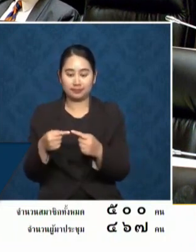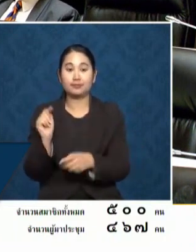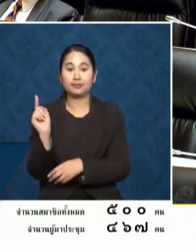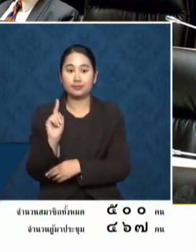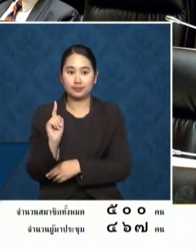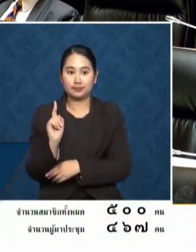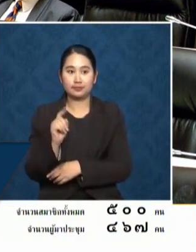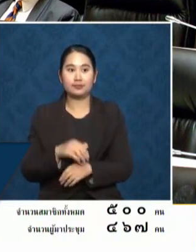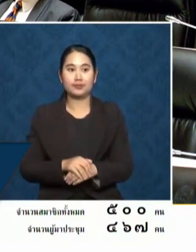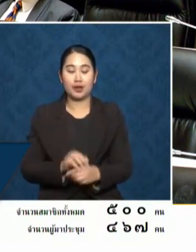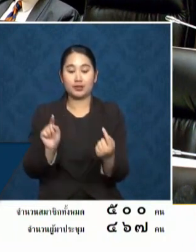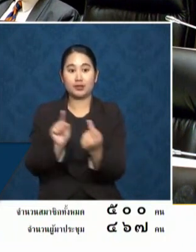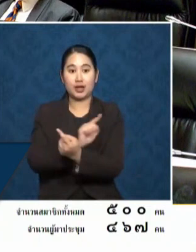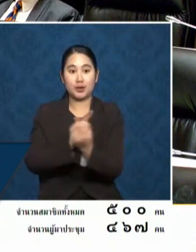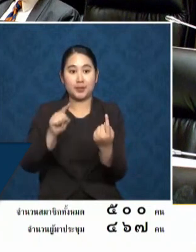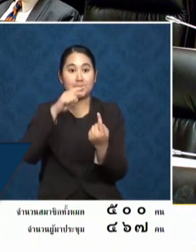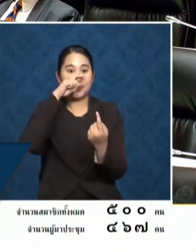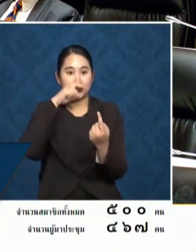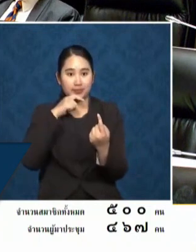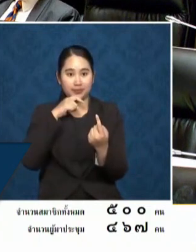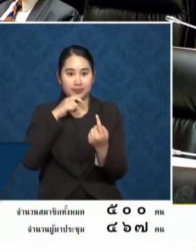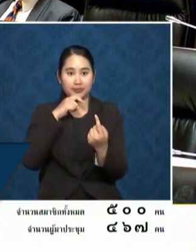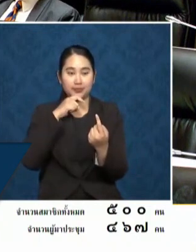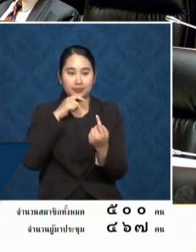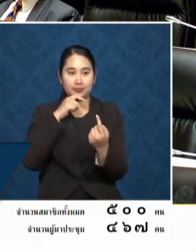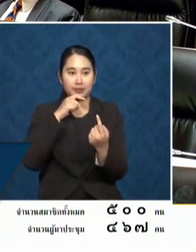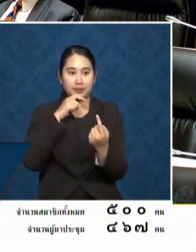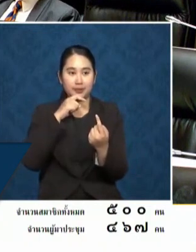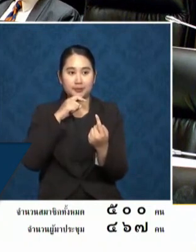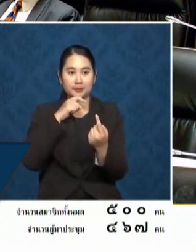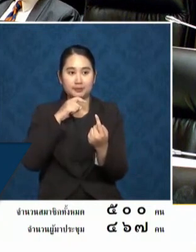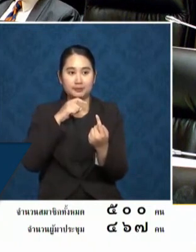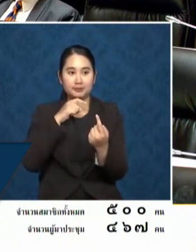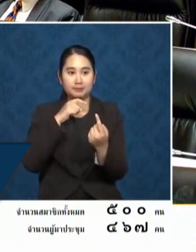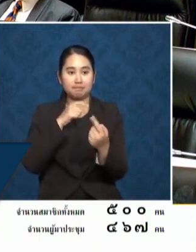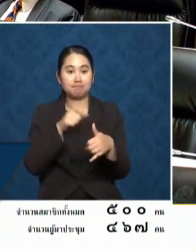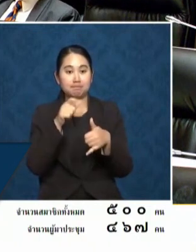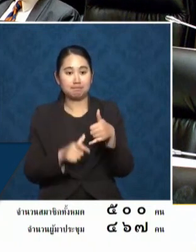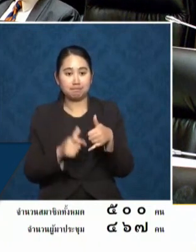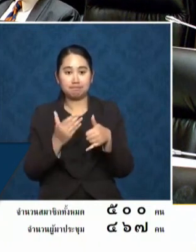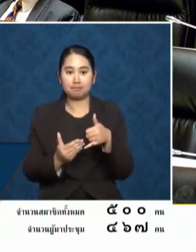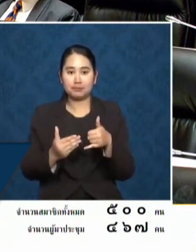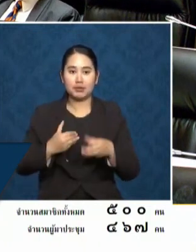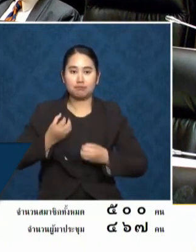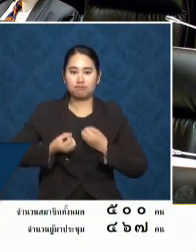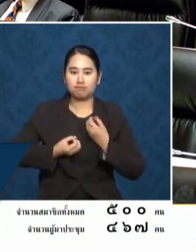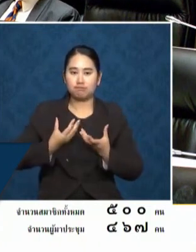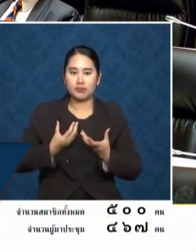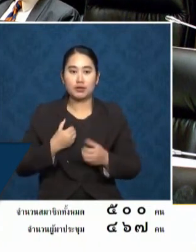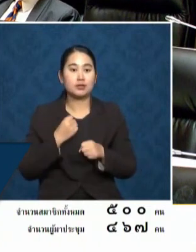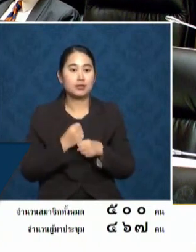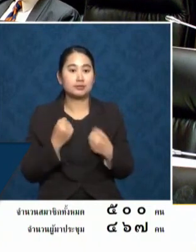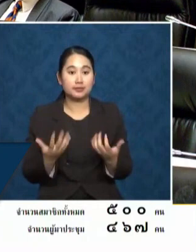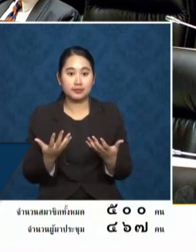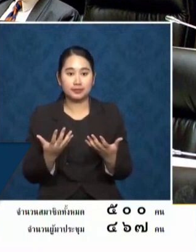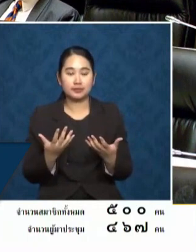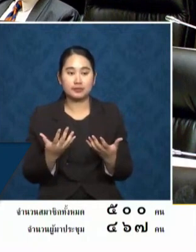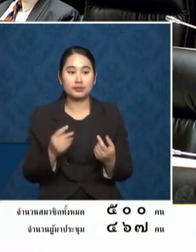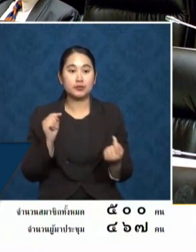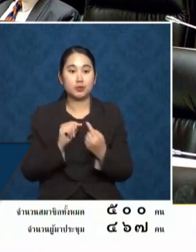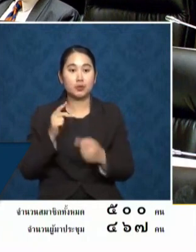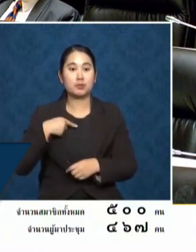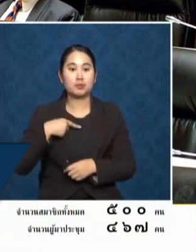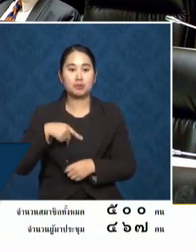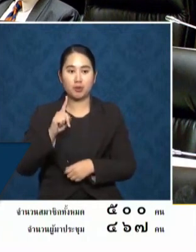ว่าสังคมเราควรจะมีปฏิกิริยาหรือรับมือกับเหตุการณ์ดังกล่าวอย่างไรที่จะเป็น